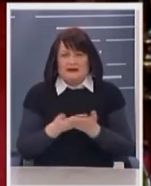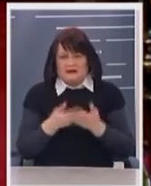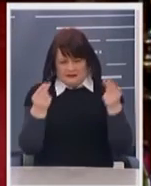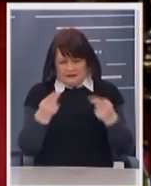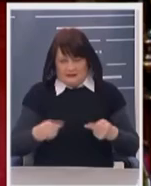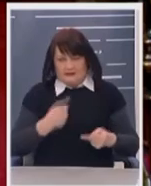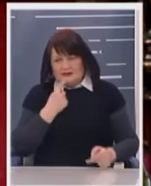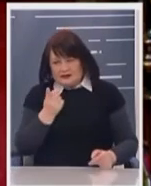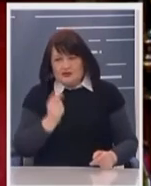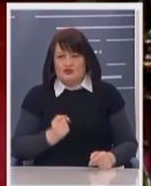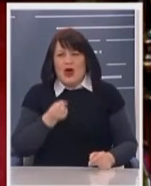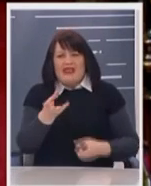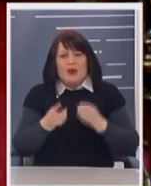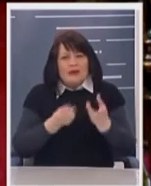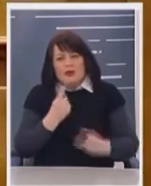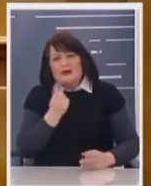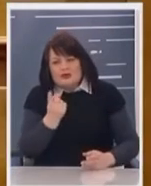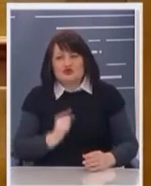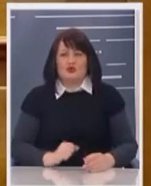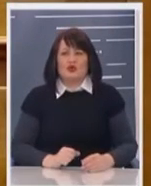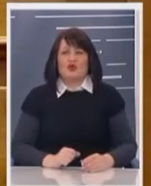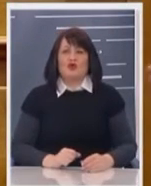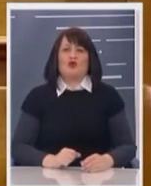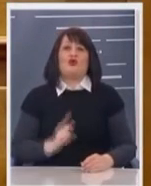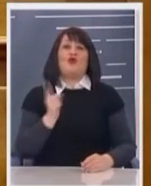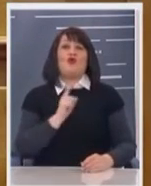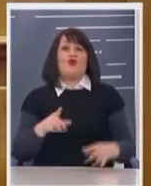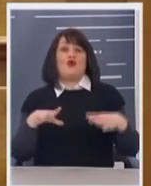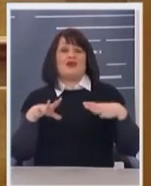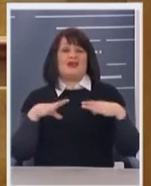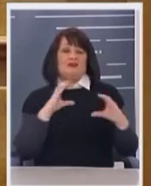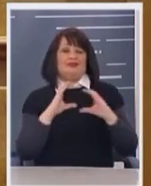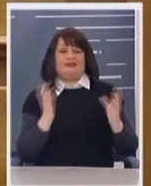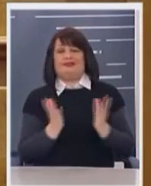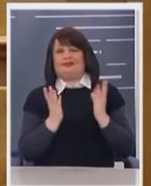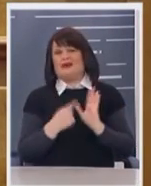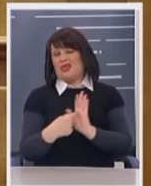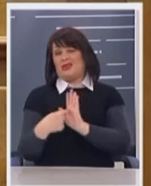να μιλήσουμε με νούμερα, όχι με επικοινωνιακές παράτες.